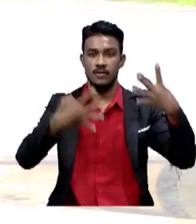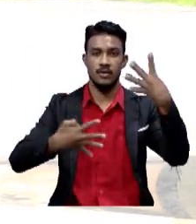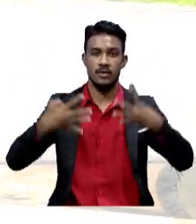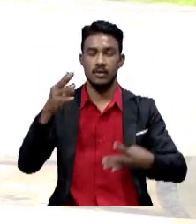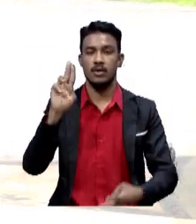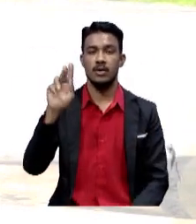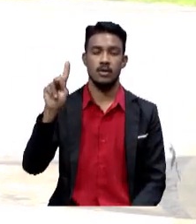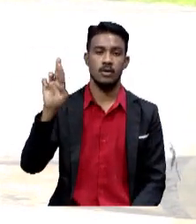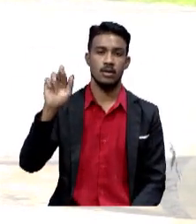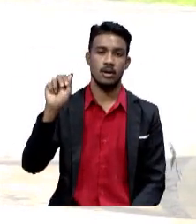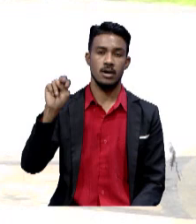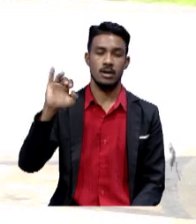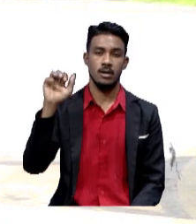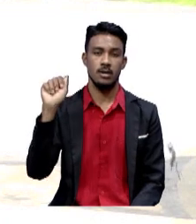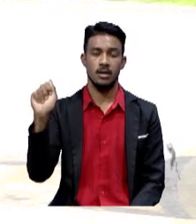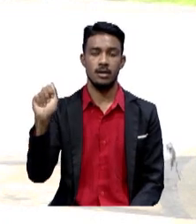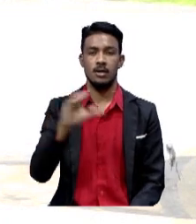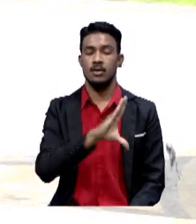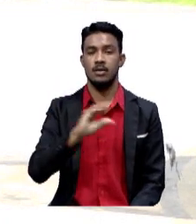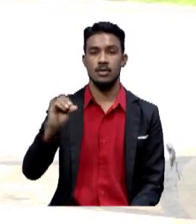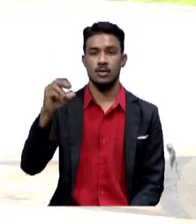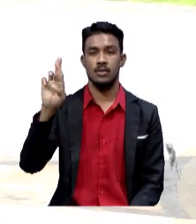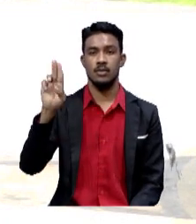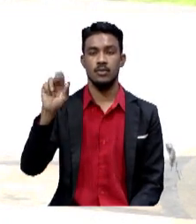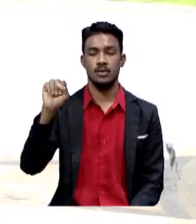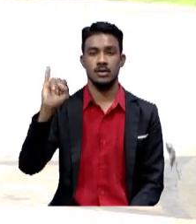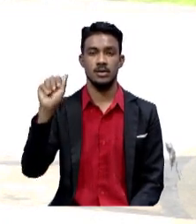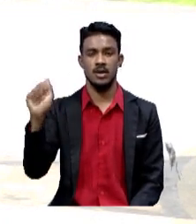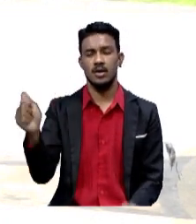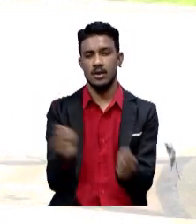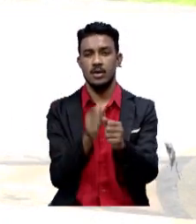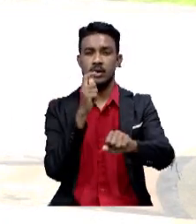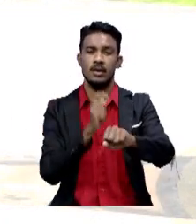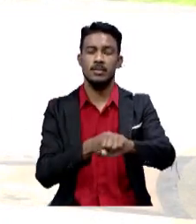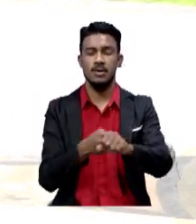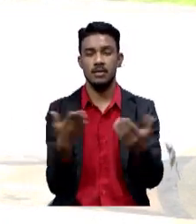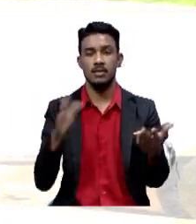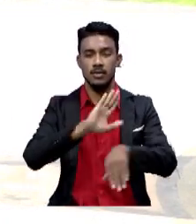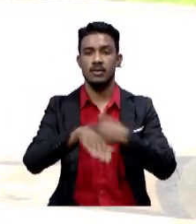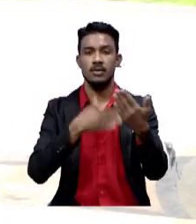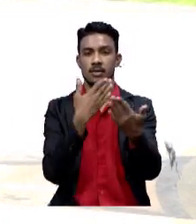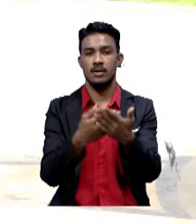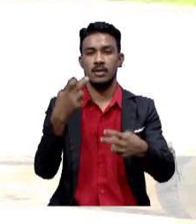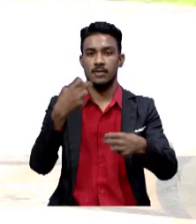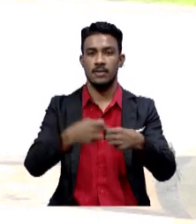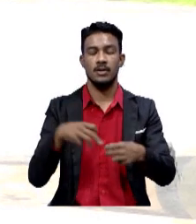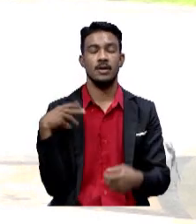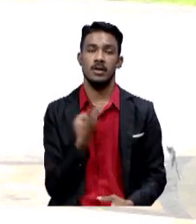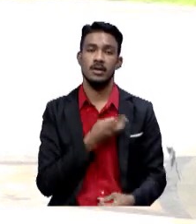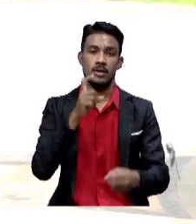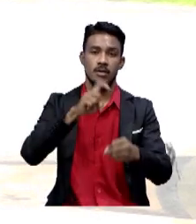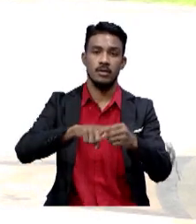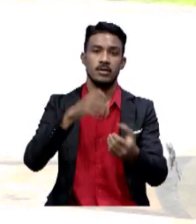ikuranya ho Rusia ho situasaun sirni hotu ni be kontribui ke itania situasaun ida itania fundu petrolifirus ni